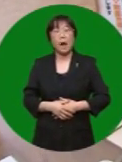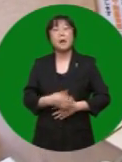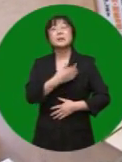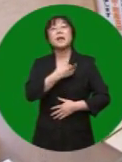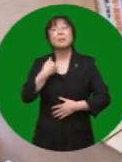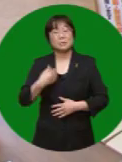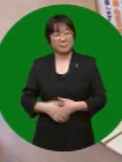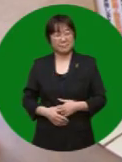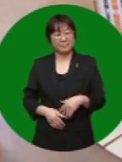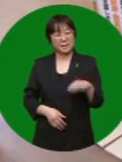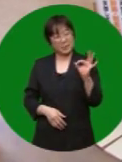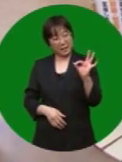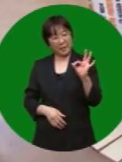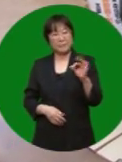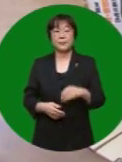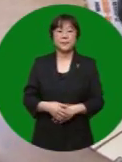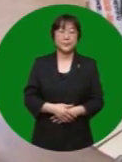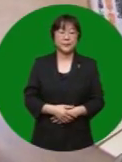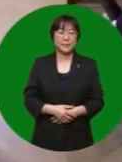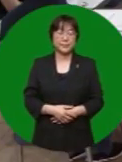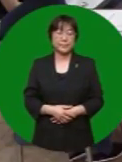ますよ。いける。